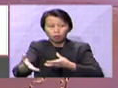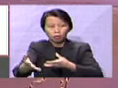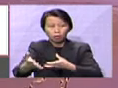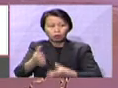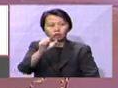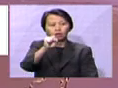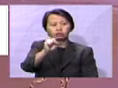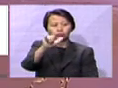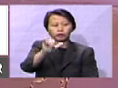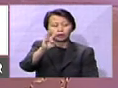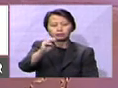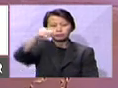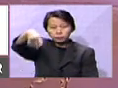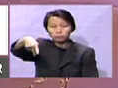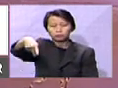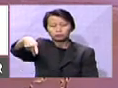SYMP.